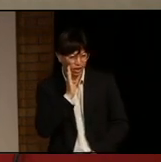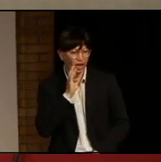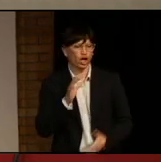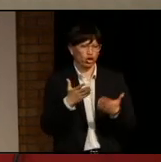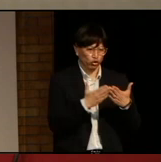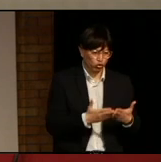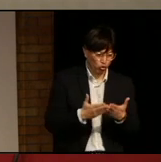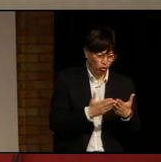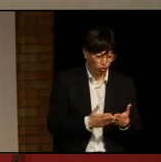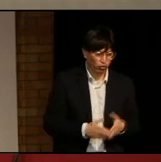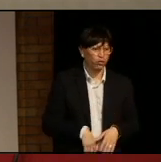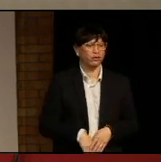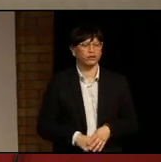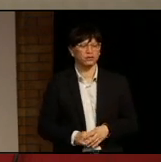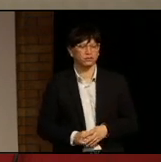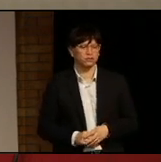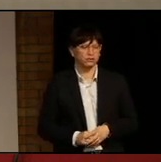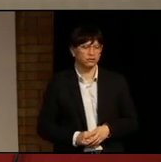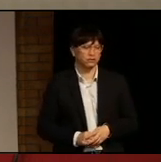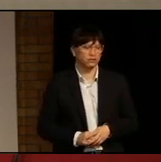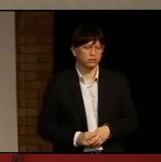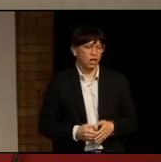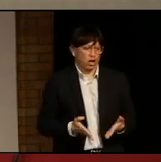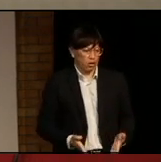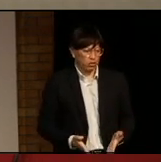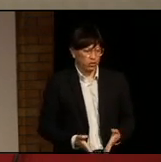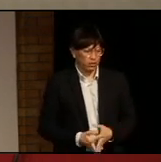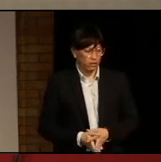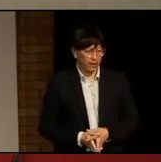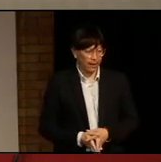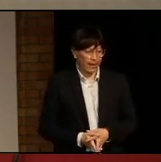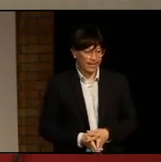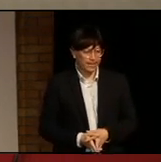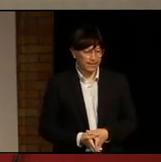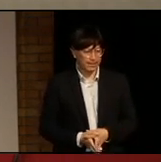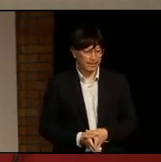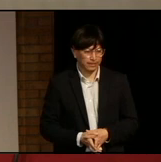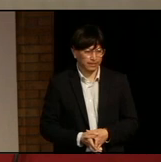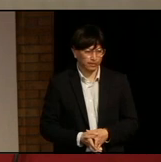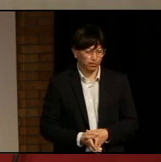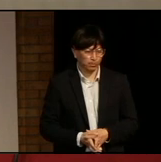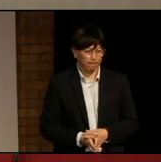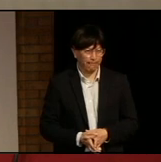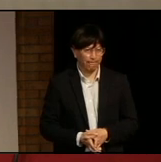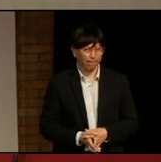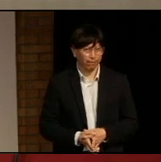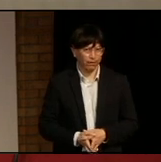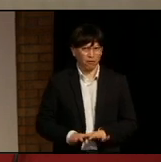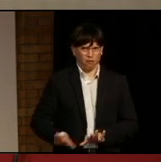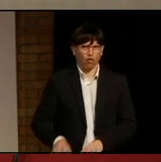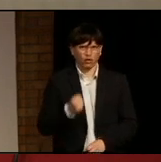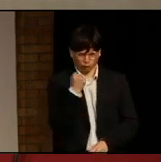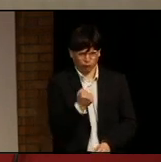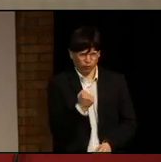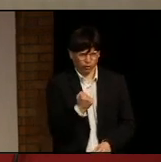a retto uso della potenza così la fragilità e passatemi il termine forse un po' duro e